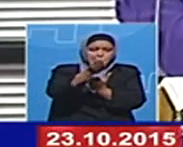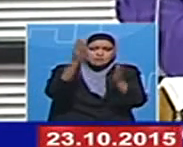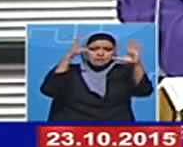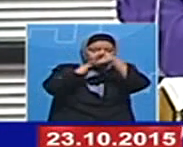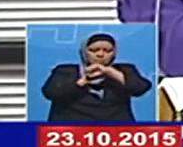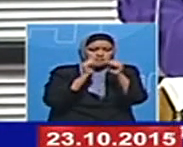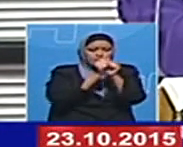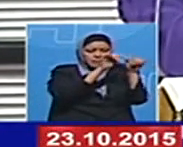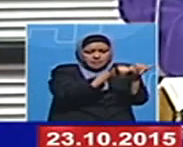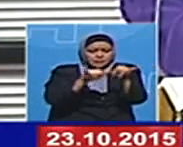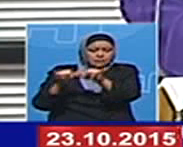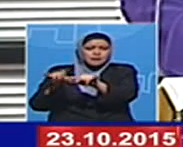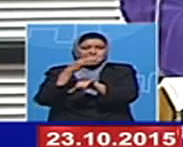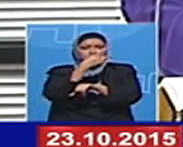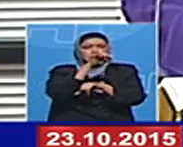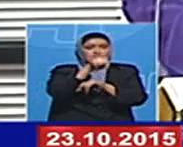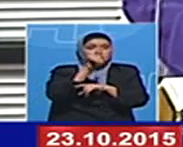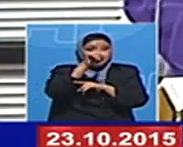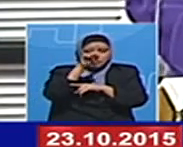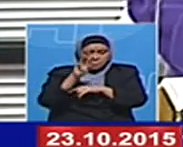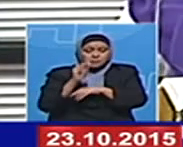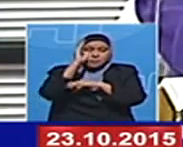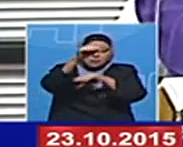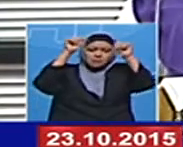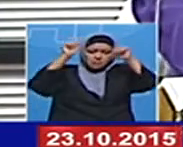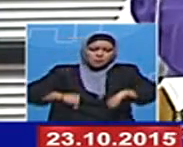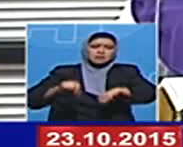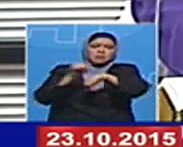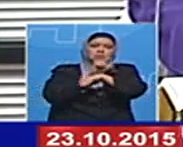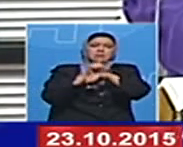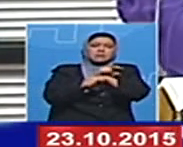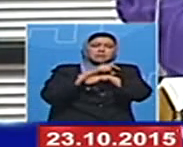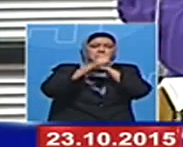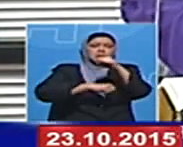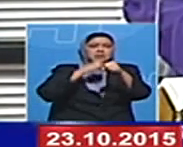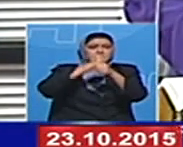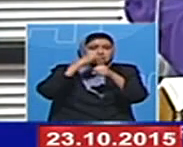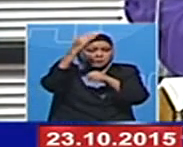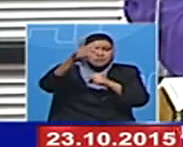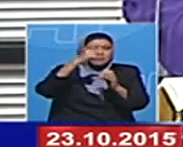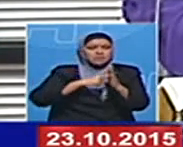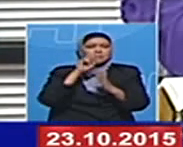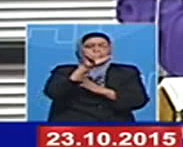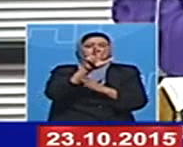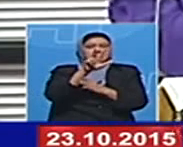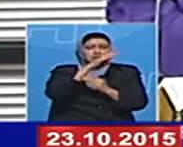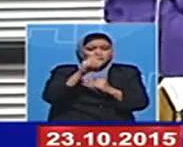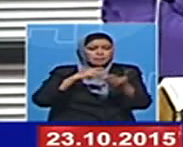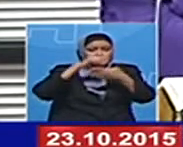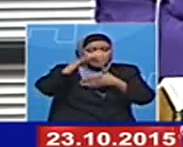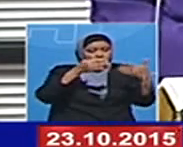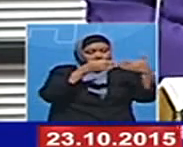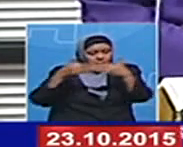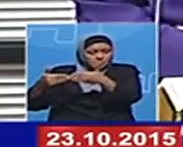18.1 km akan boleh kita naiki pada Mac 2016 manakala bagi projek sambungan